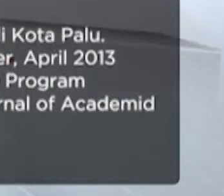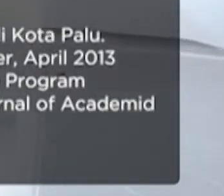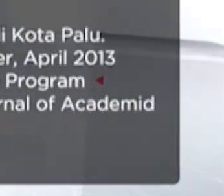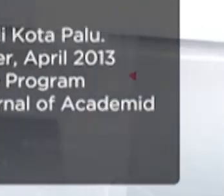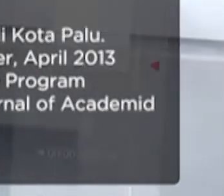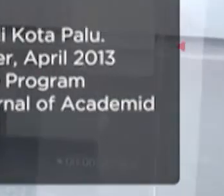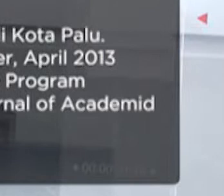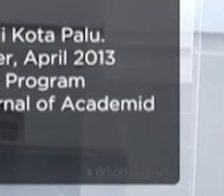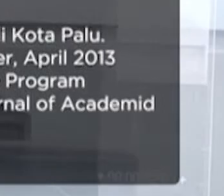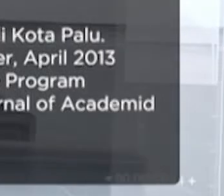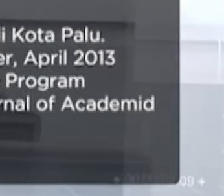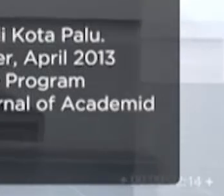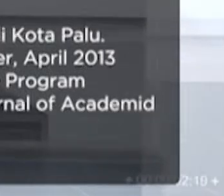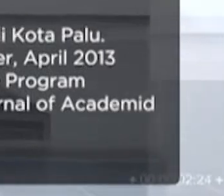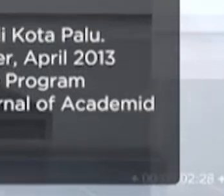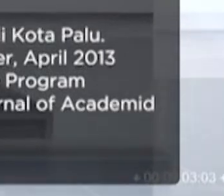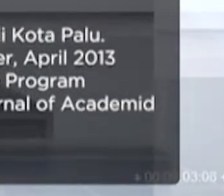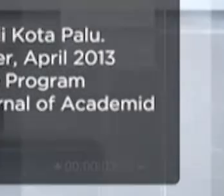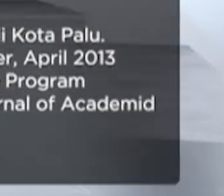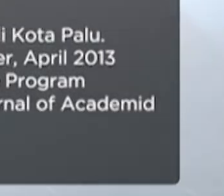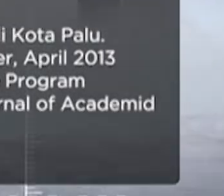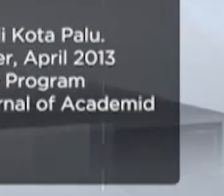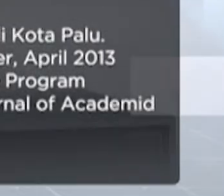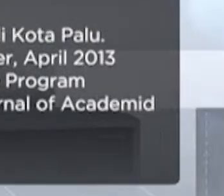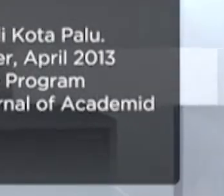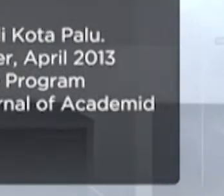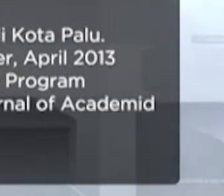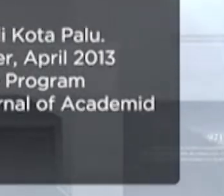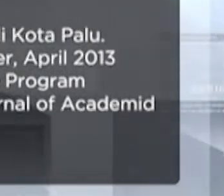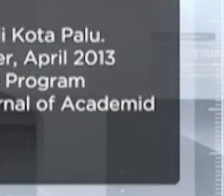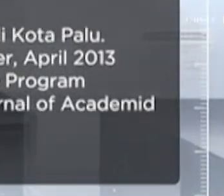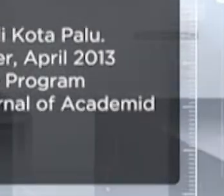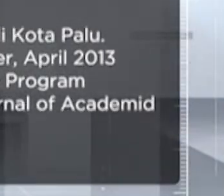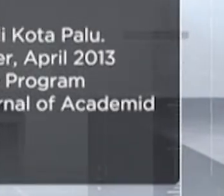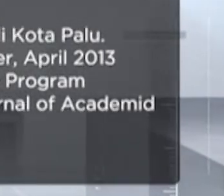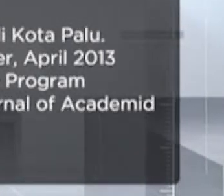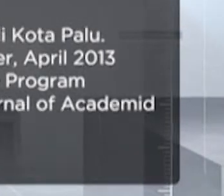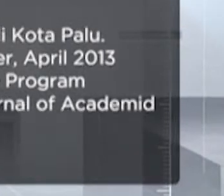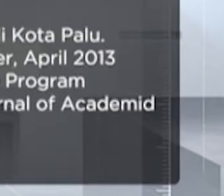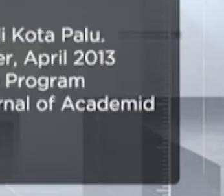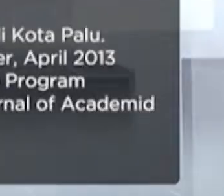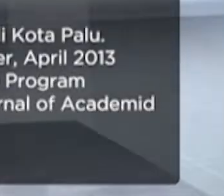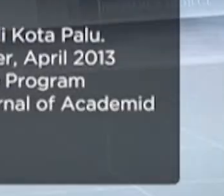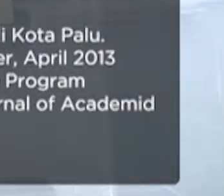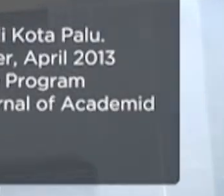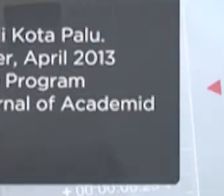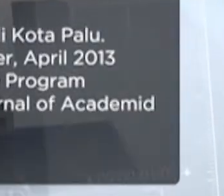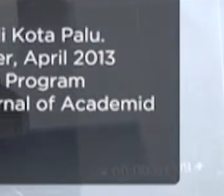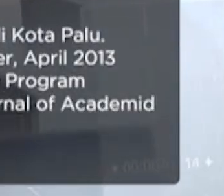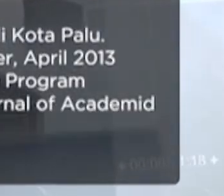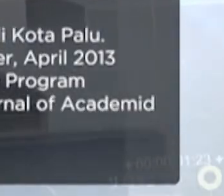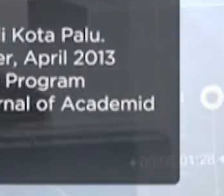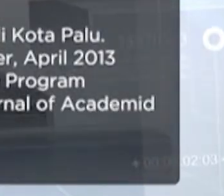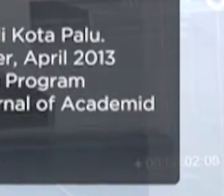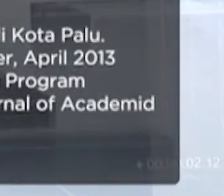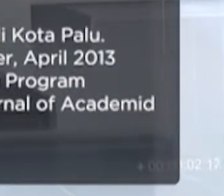hingga 2019. Dekan Fakultas Ekonomi dan Bisnis Universitas Tadulako tahun 2019 hingga